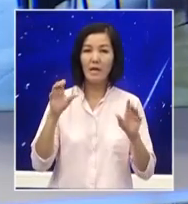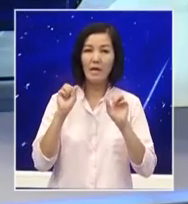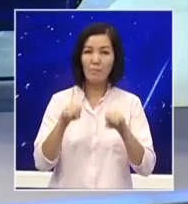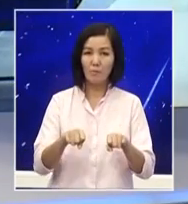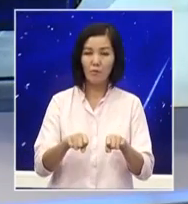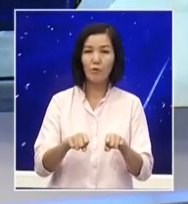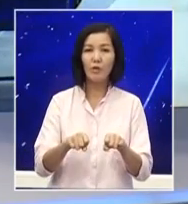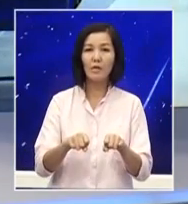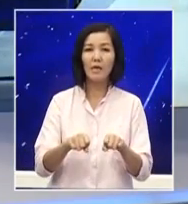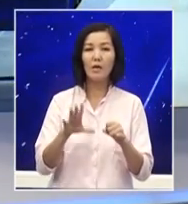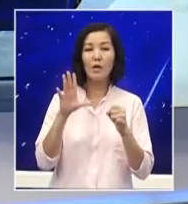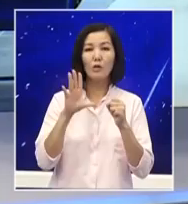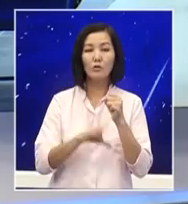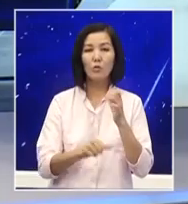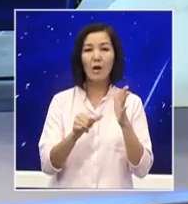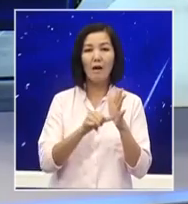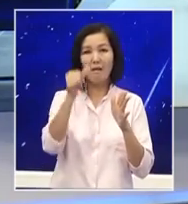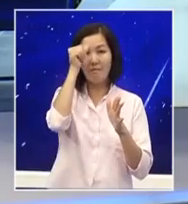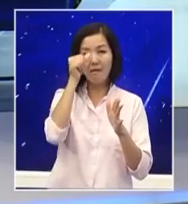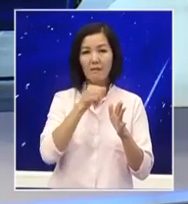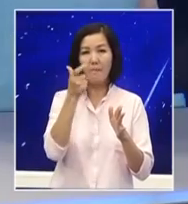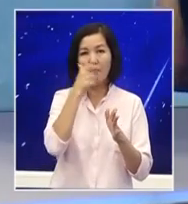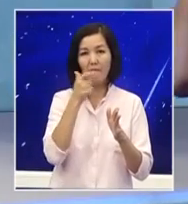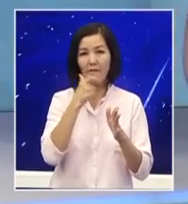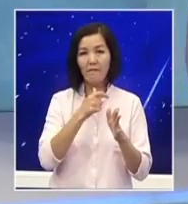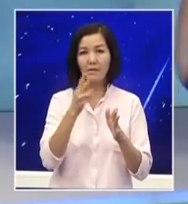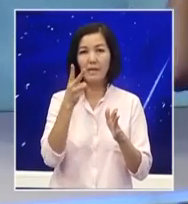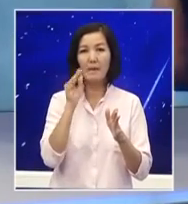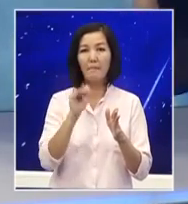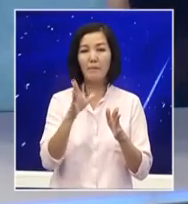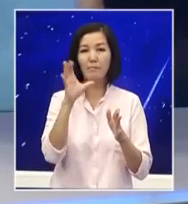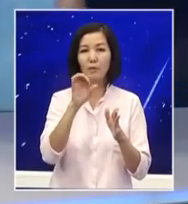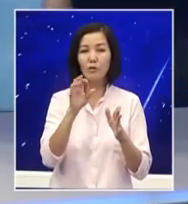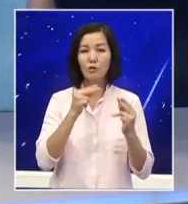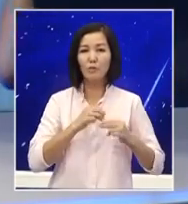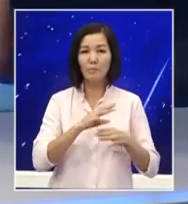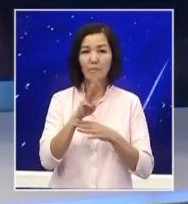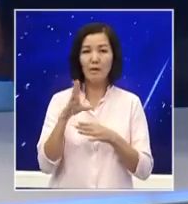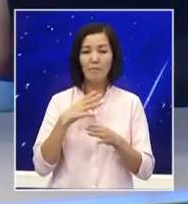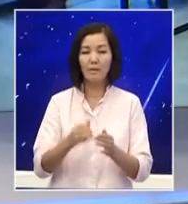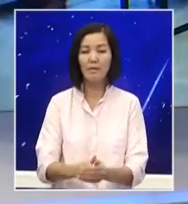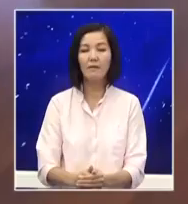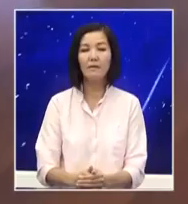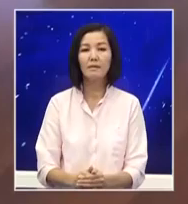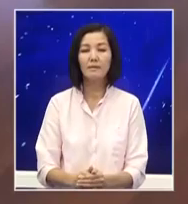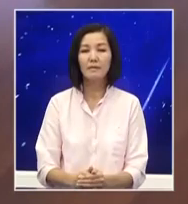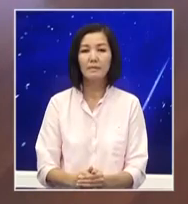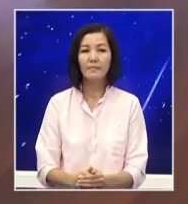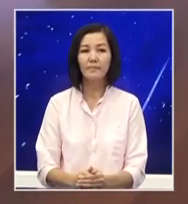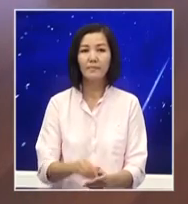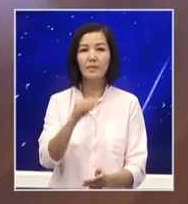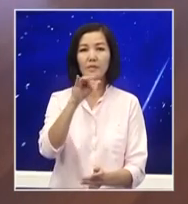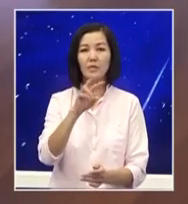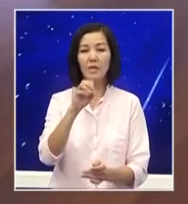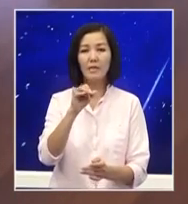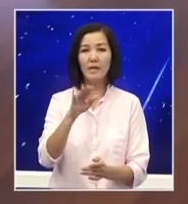мүмкіндік. Аясында соңғы жарты жылда Панфилов ауданында 2500-ден аса тұрғынды еңбекпен қамтыған. Жанар Бағашар